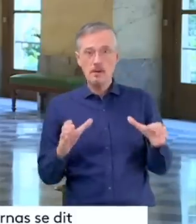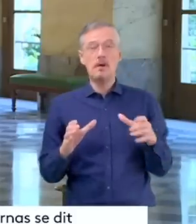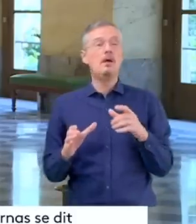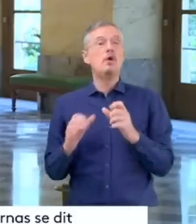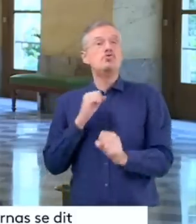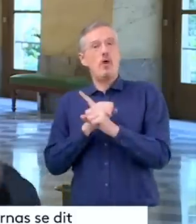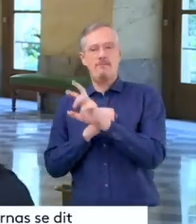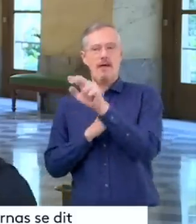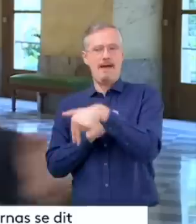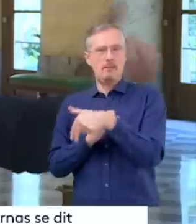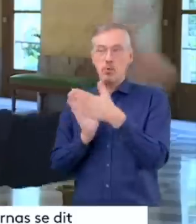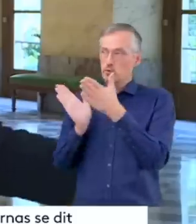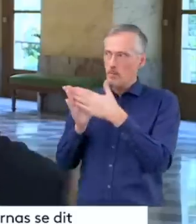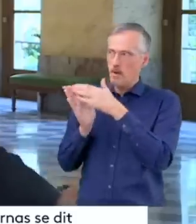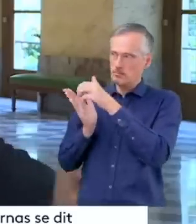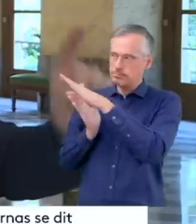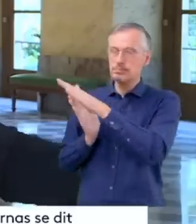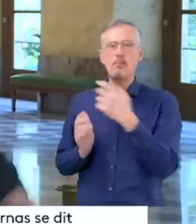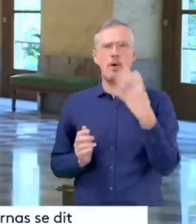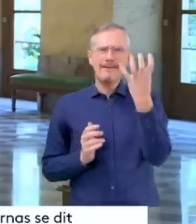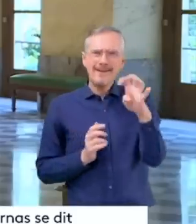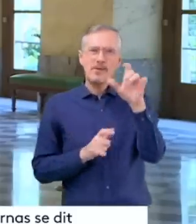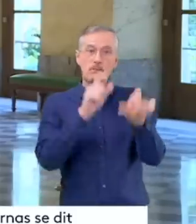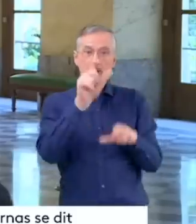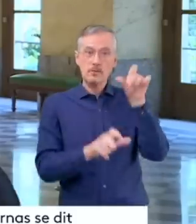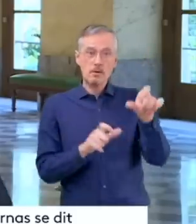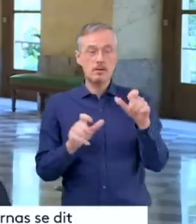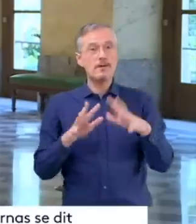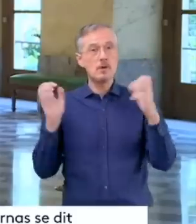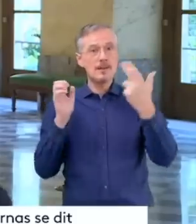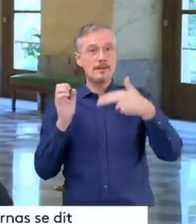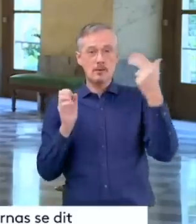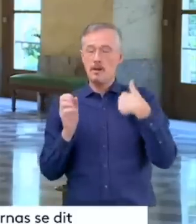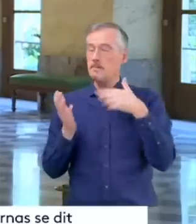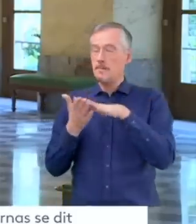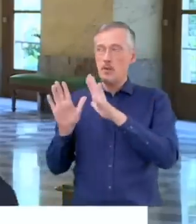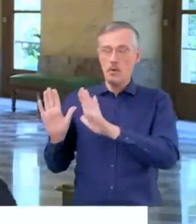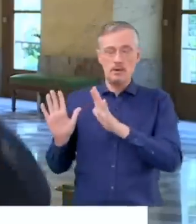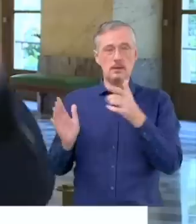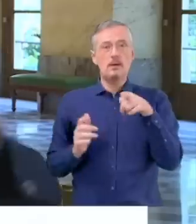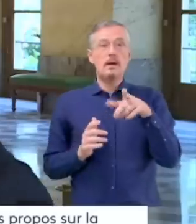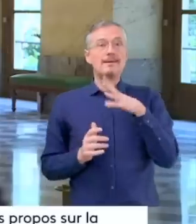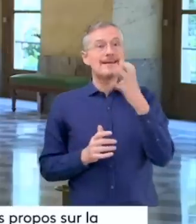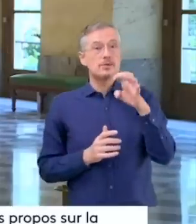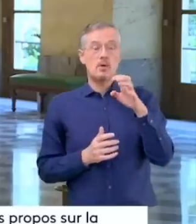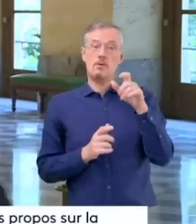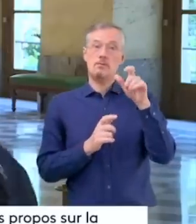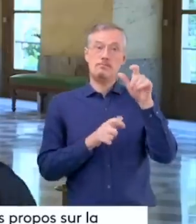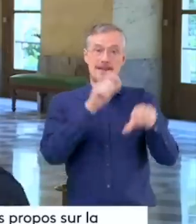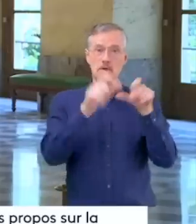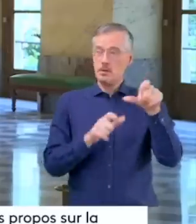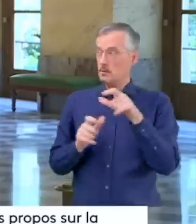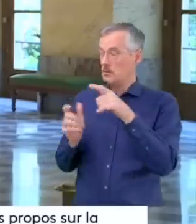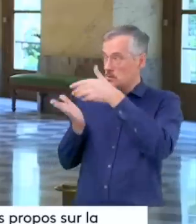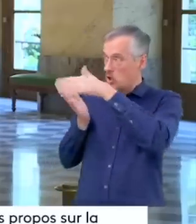groupe Rassemblement National. Vous savez, quand il y a 400 députés qui sont dans une Assemblée nationale... Attendez, je vais aller jusqu'au bout. Quand il y a 400 députés qui disent dehors à un député qui